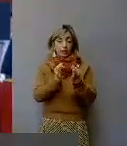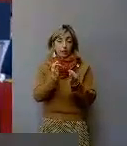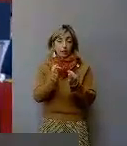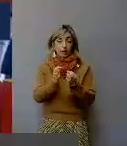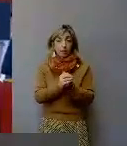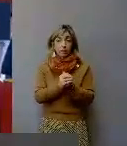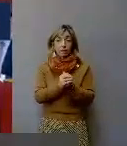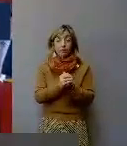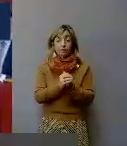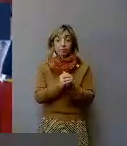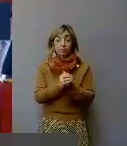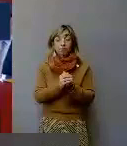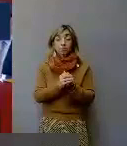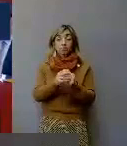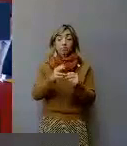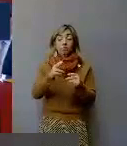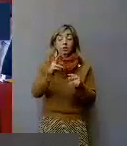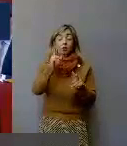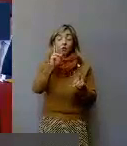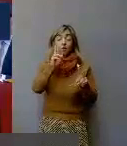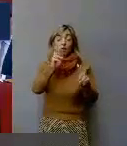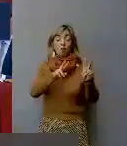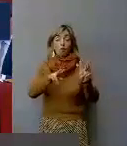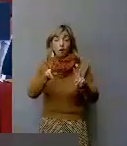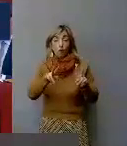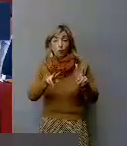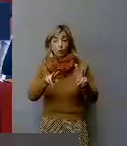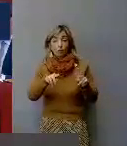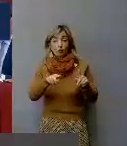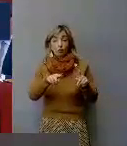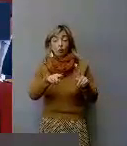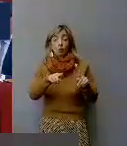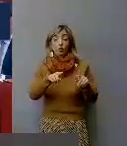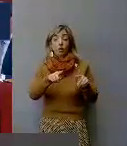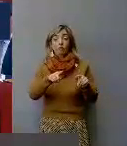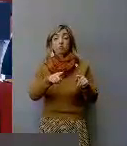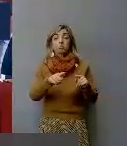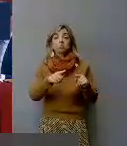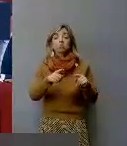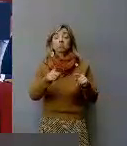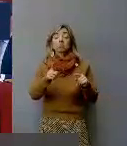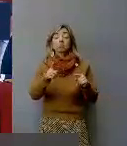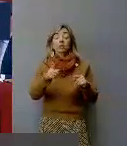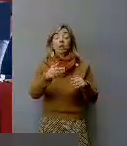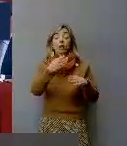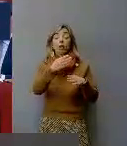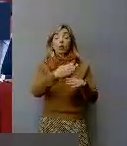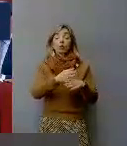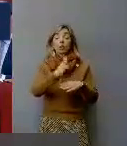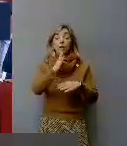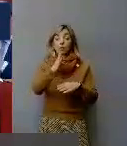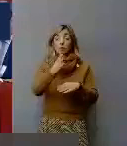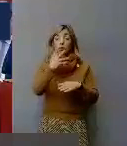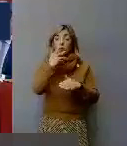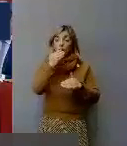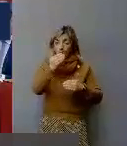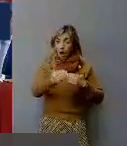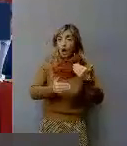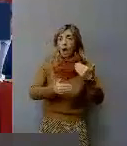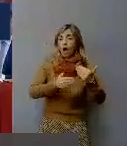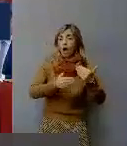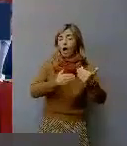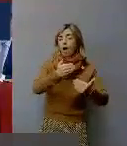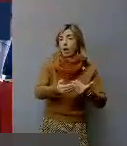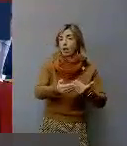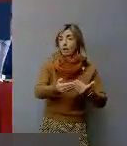alla valutazione positiva di andare avanti della consigliera brusoni per quando si parla di queste materie non è così